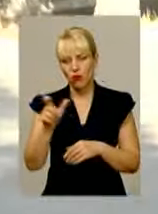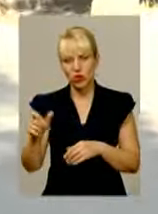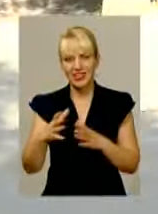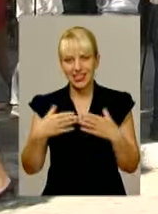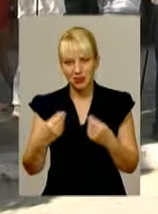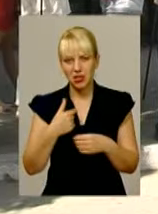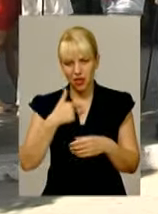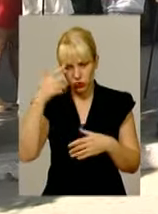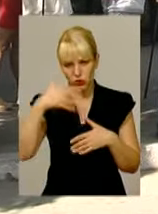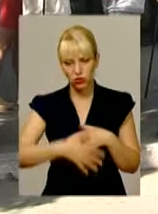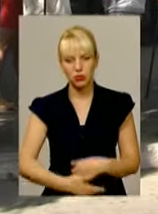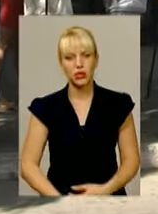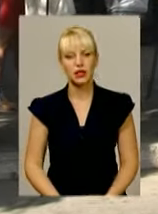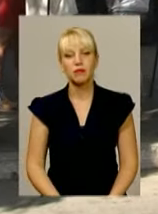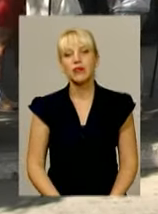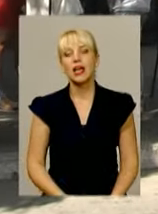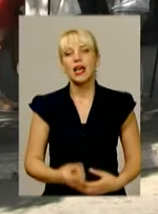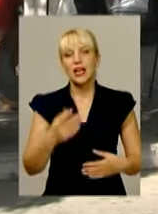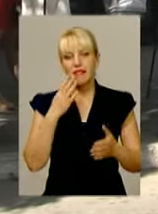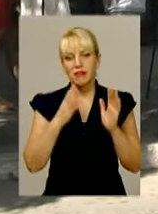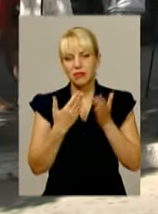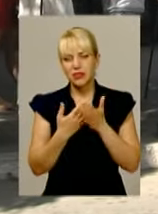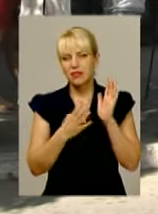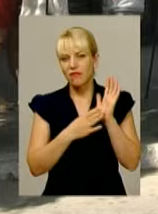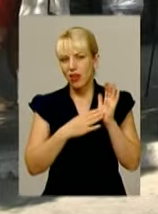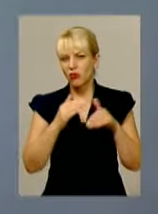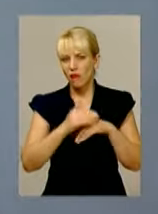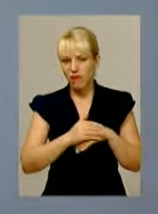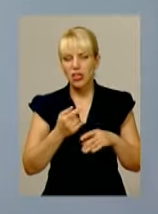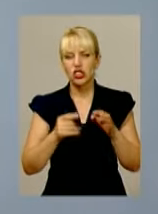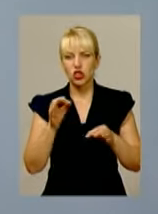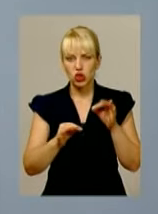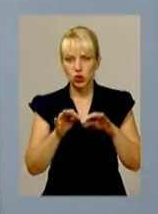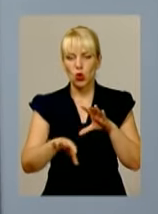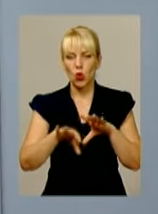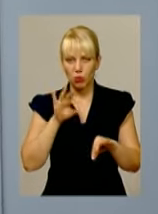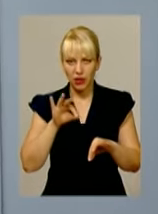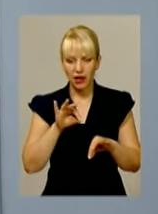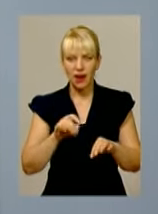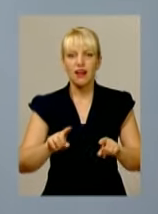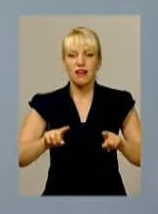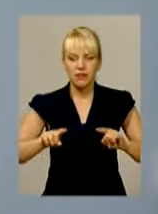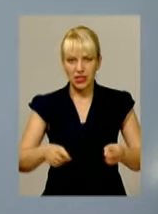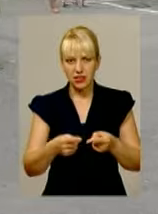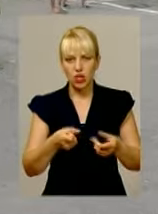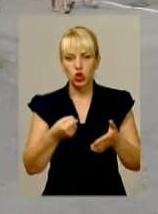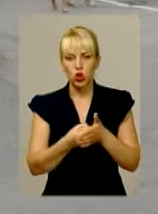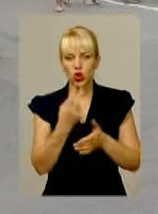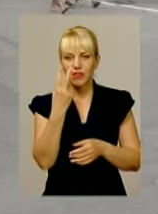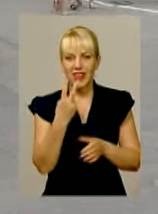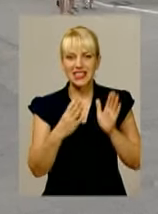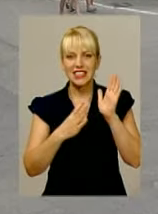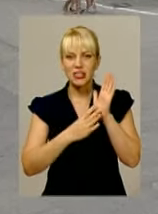Ближче до дев'ятої вечора суд таки обирає для Євгена Неймака запобіжний захід. Взяття під варту. Аж до 27